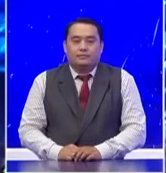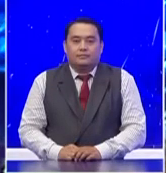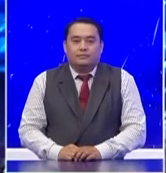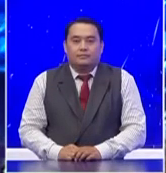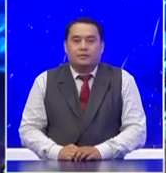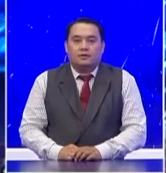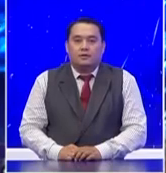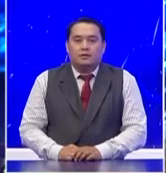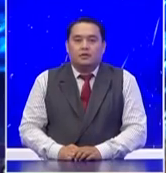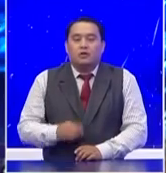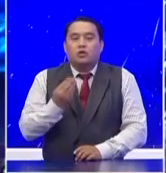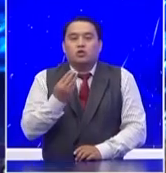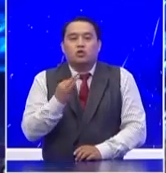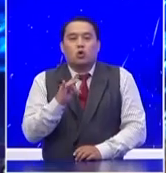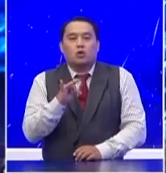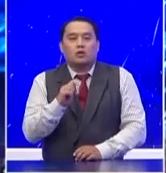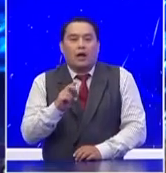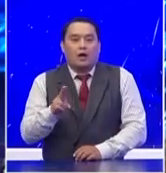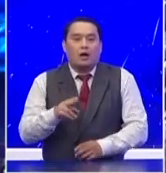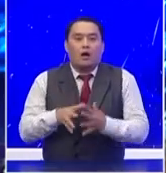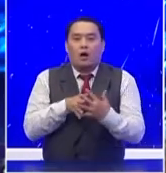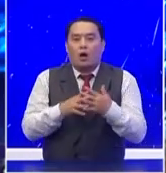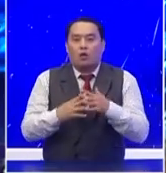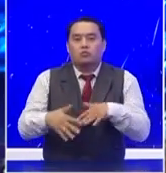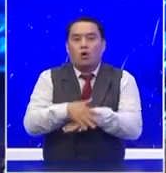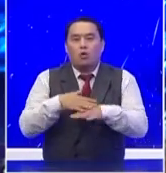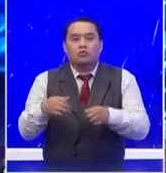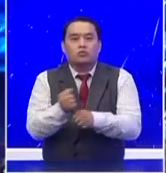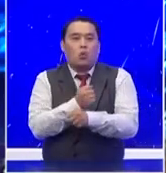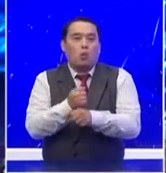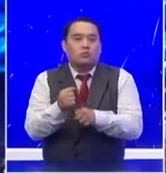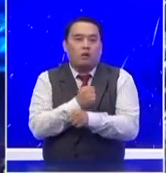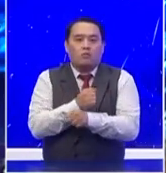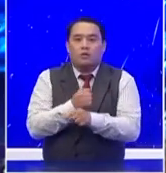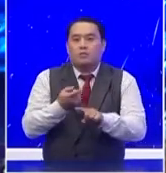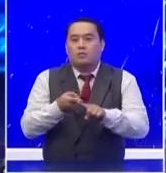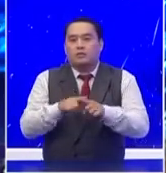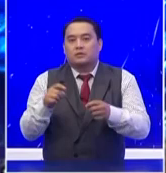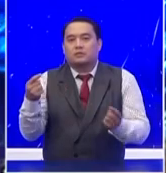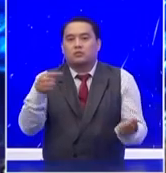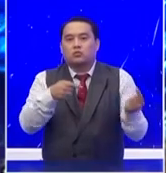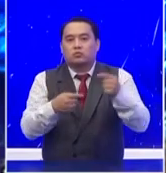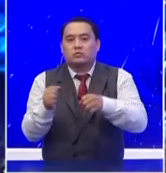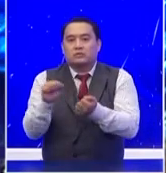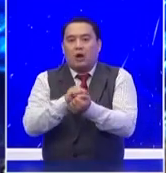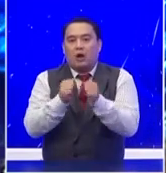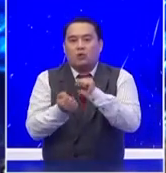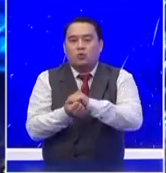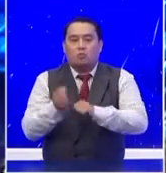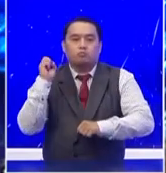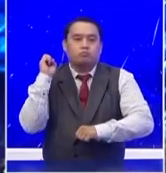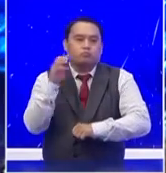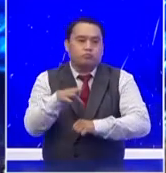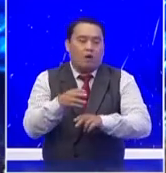Түркістан облысының Шорнақ ауылында жастар арасында тұрмыстық жанжал болды. Екі жақ бір-біріне тас лақтырып, салдарынан бір учаскелік